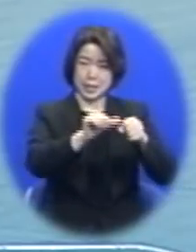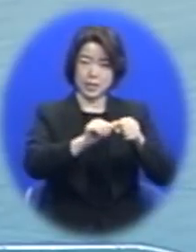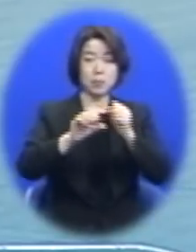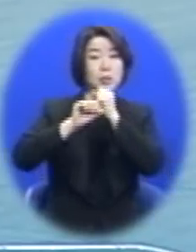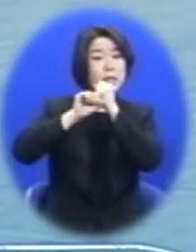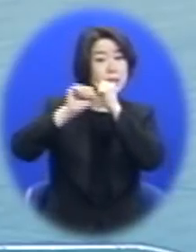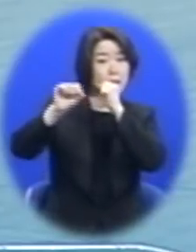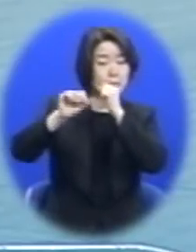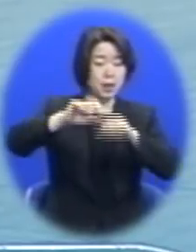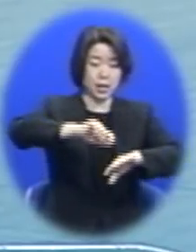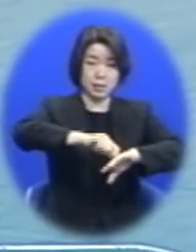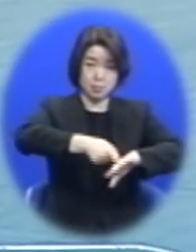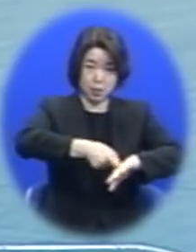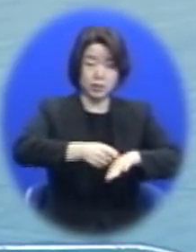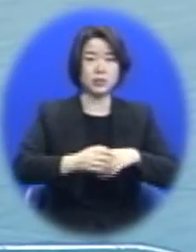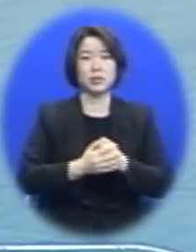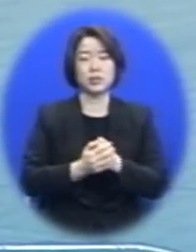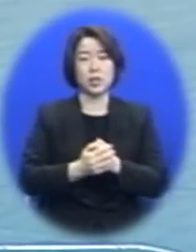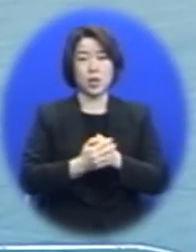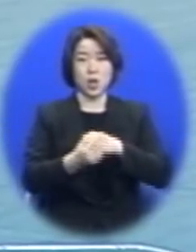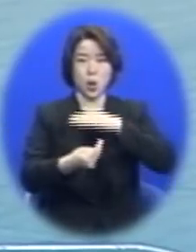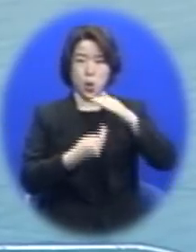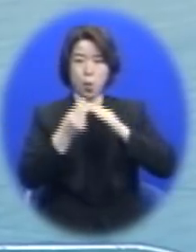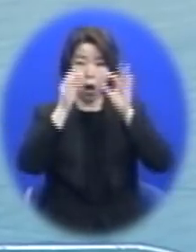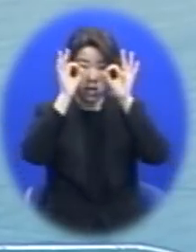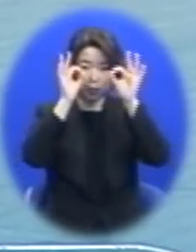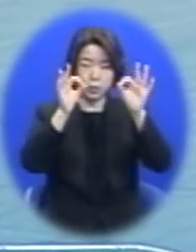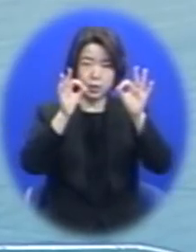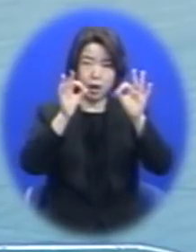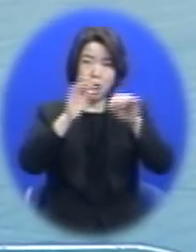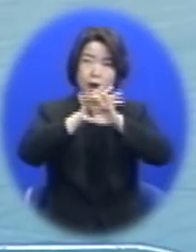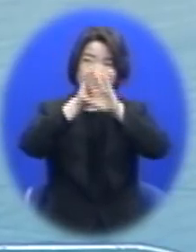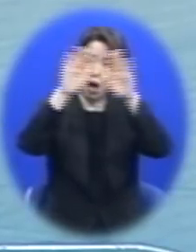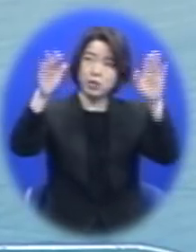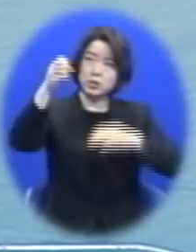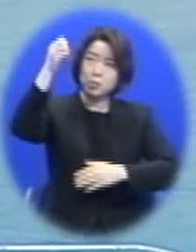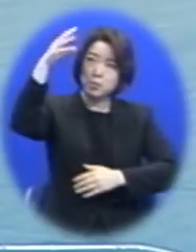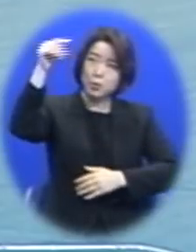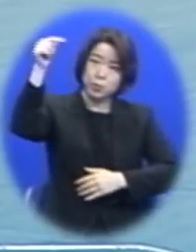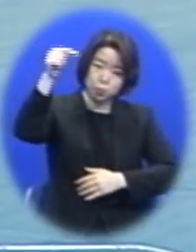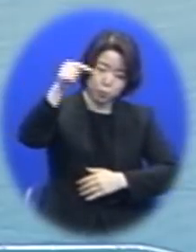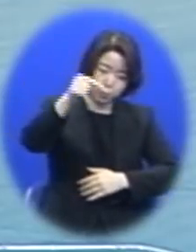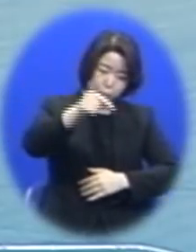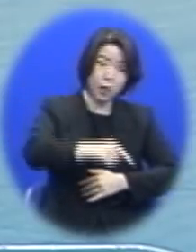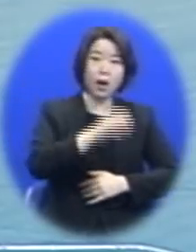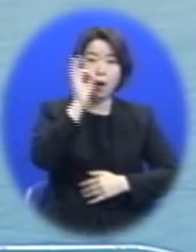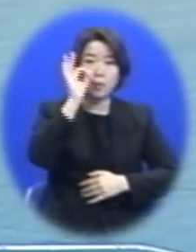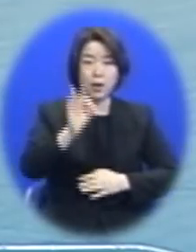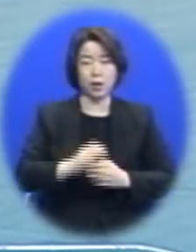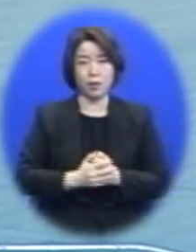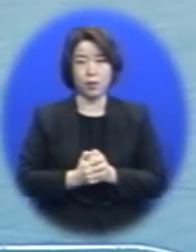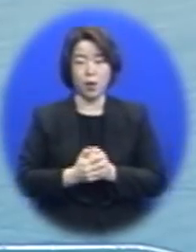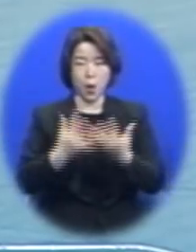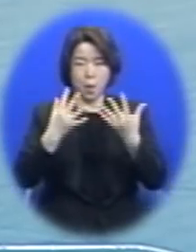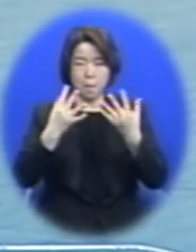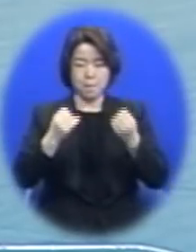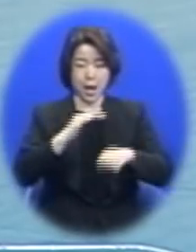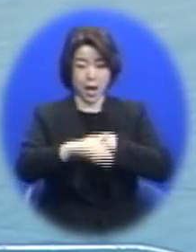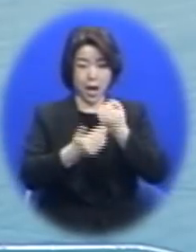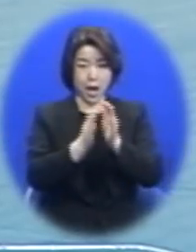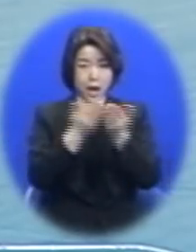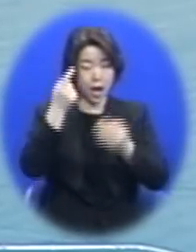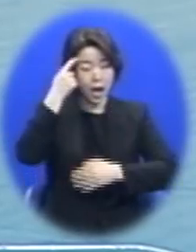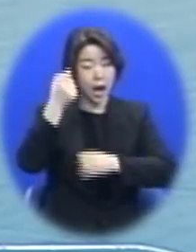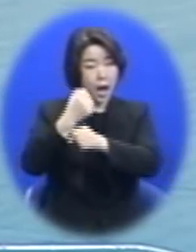나팔 재앙은 요한이 보니까 하늘에서 별이 하나 떨어지는 것을 봅니다 많은 성경학자들이